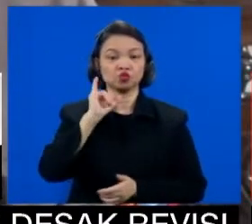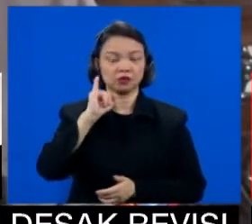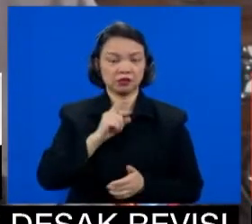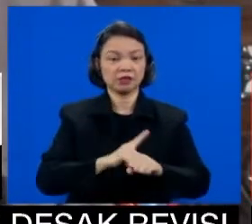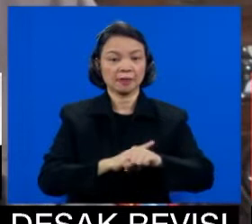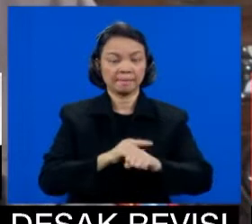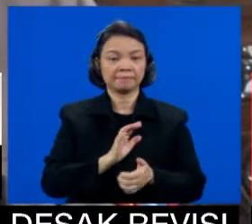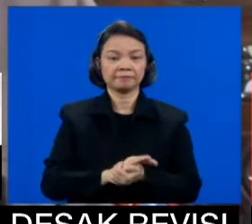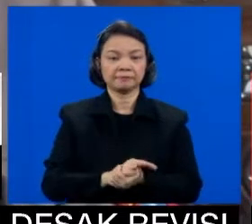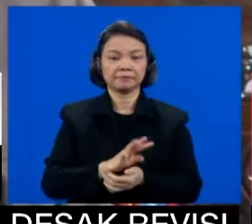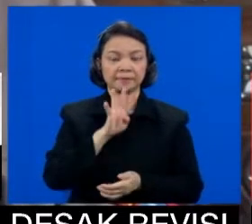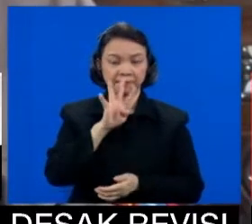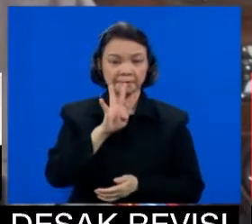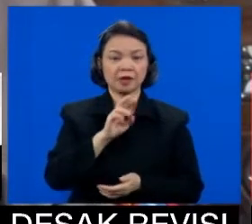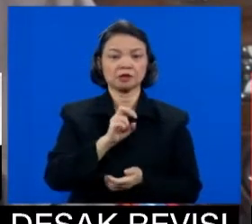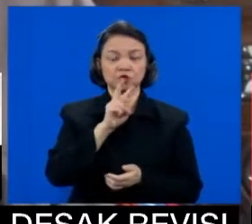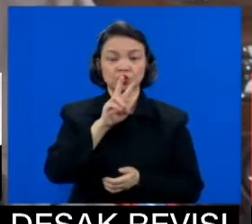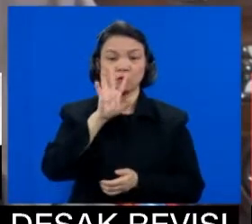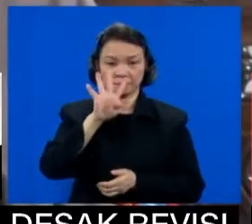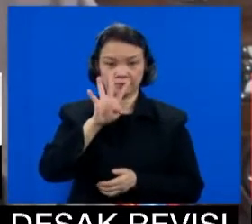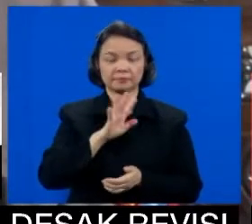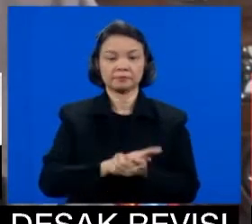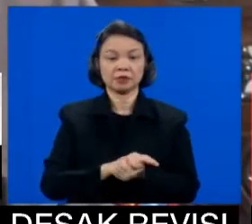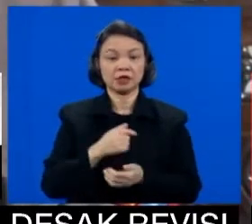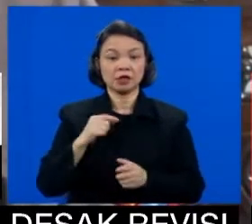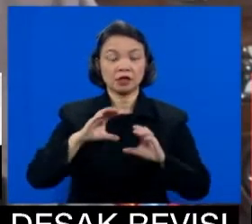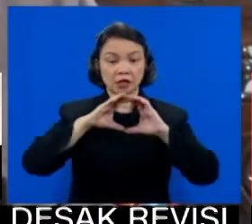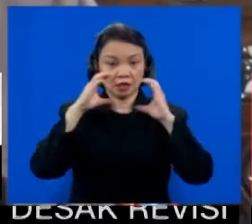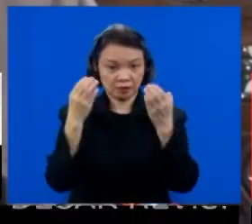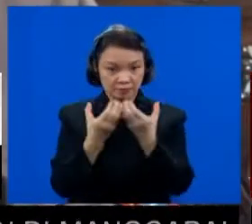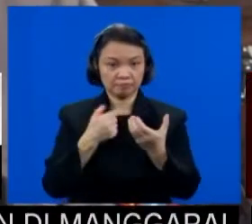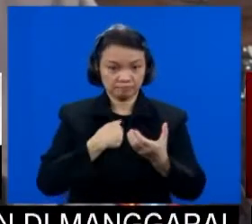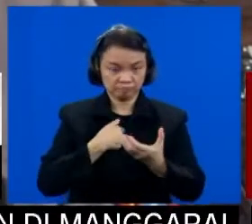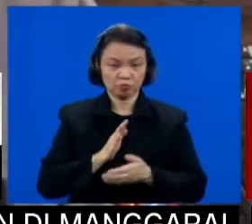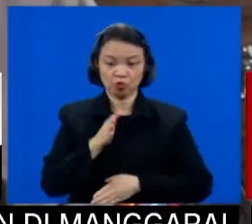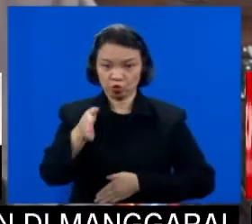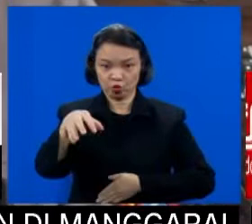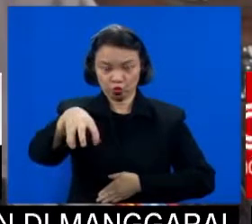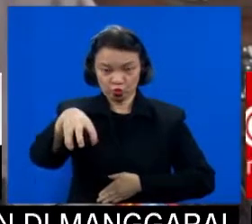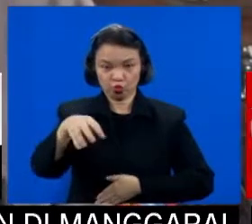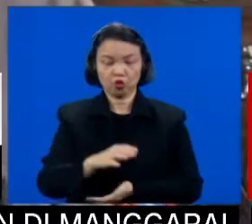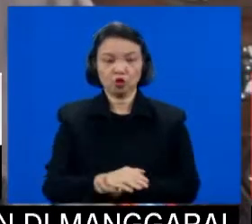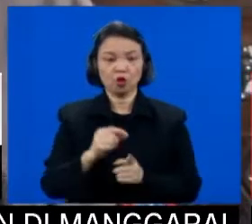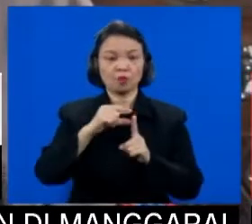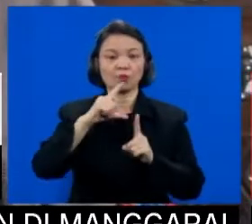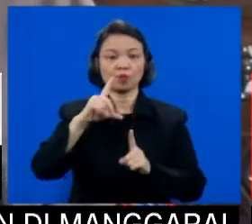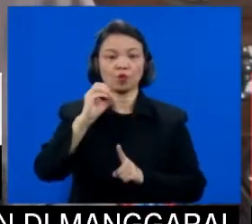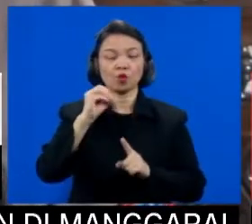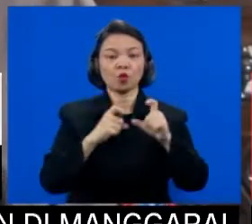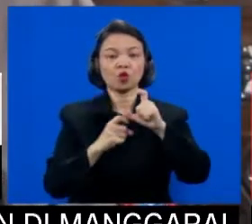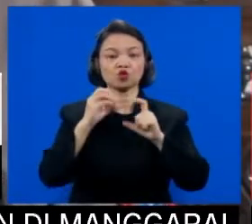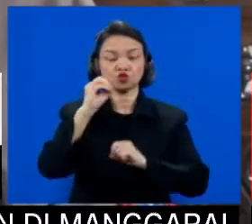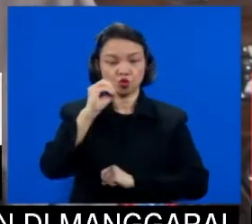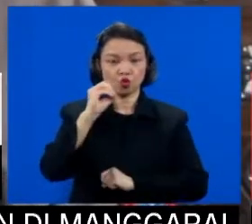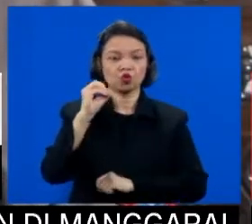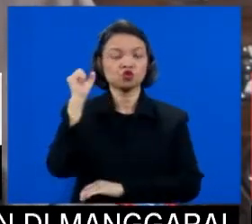pukul 12.45, tim kami bergerak menuju pelosok Jombang. Namun demikian, pada